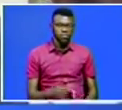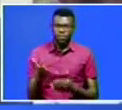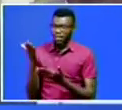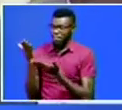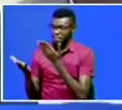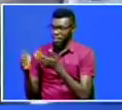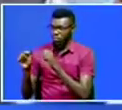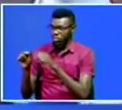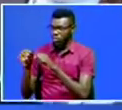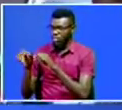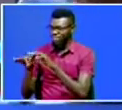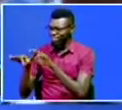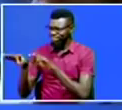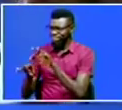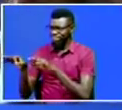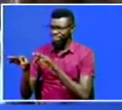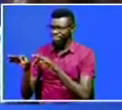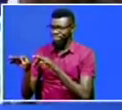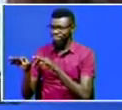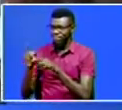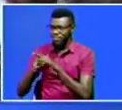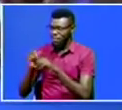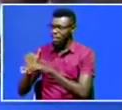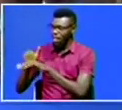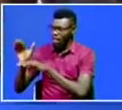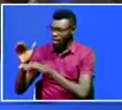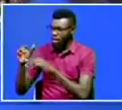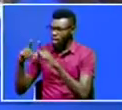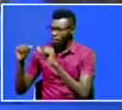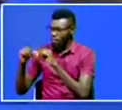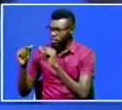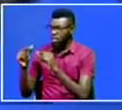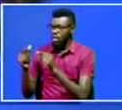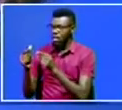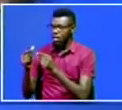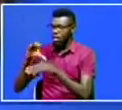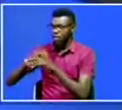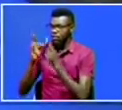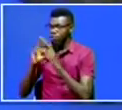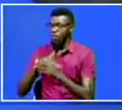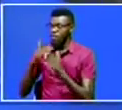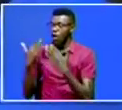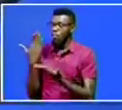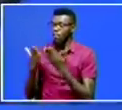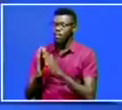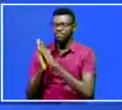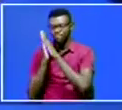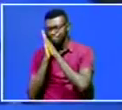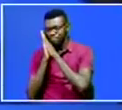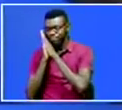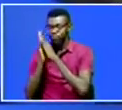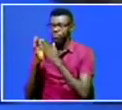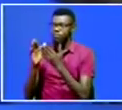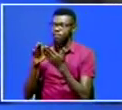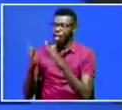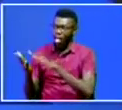tupate taswira pale ambapo uliweza kutuma jina lako ukapata ile alama. Ulijisikia vipi ama ulifanya nini? Labda ulikuwa kitandani ukaanguka chini, ulikuwa uko njiani